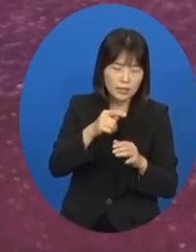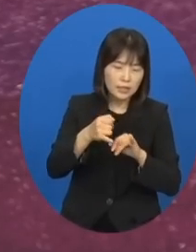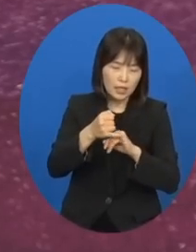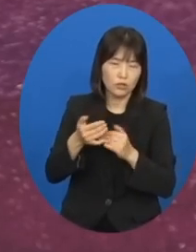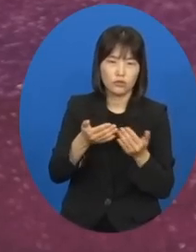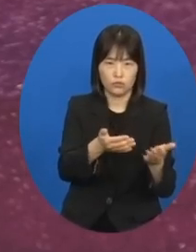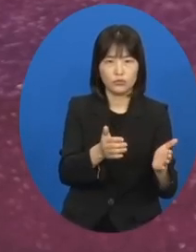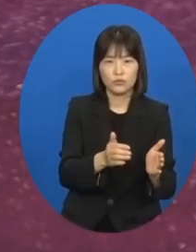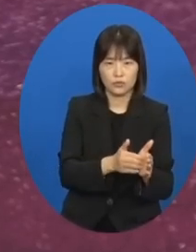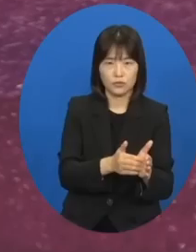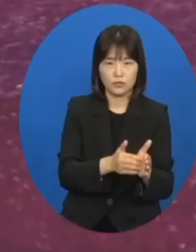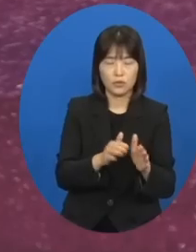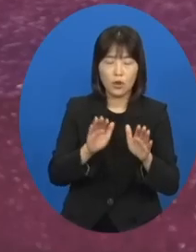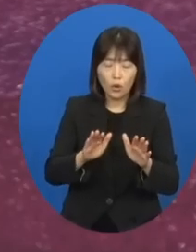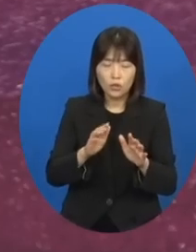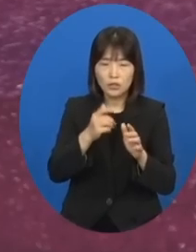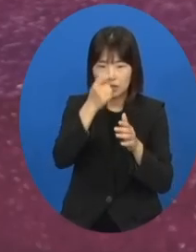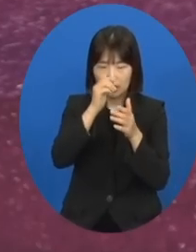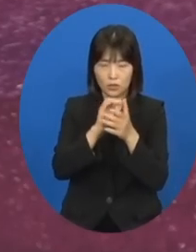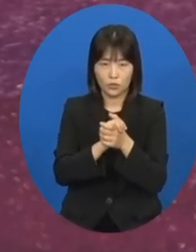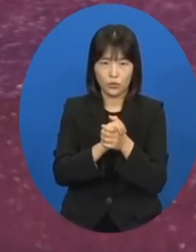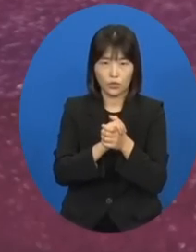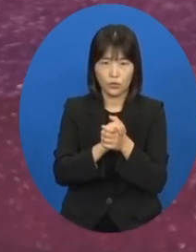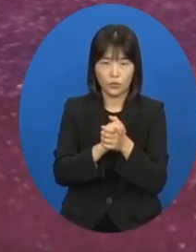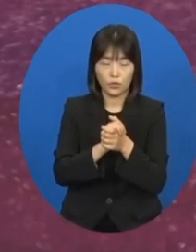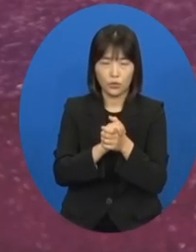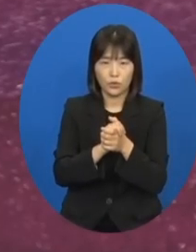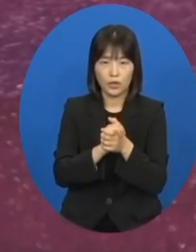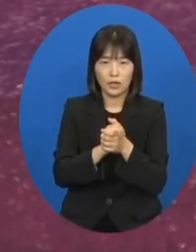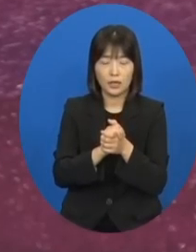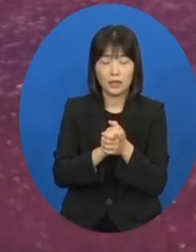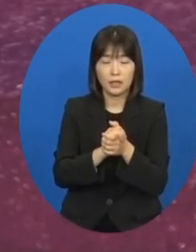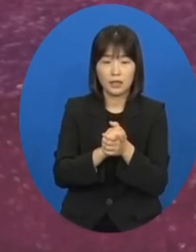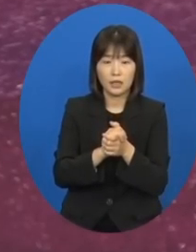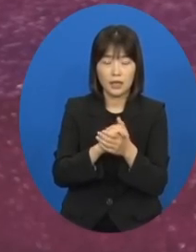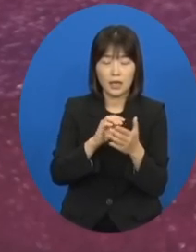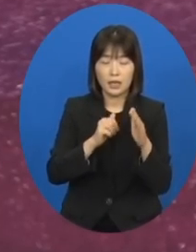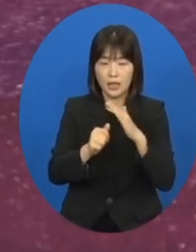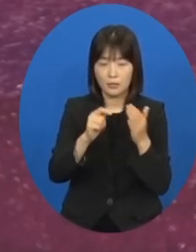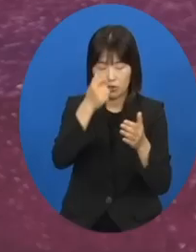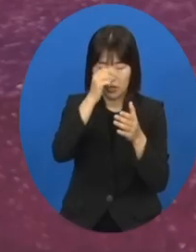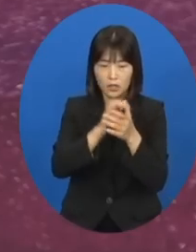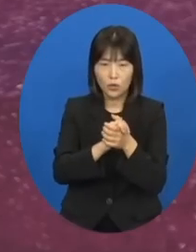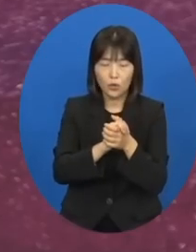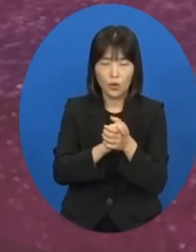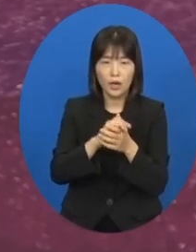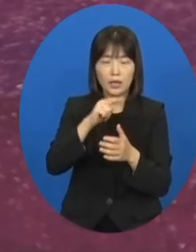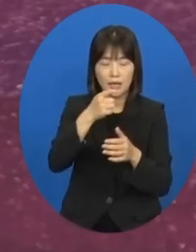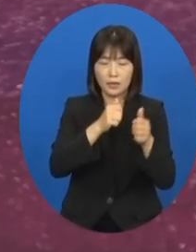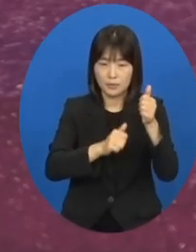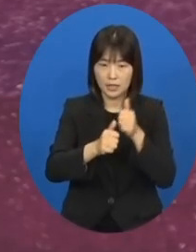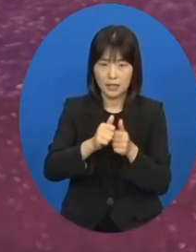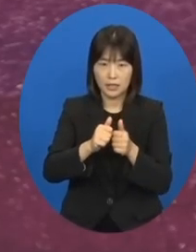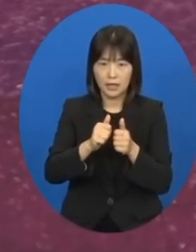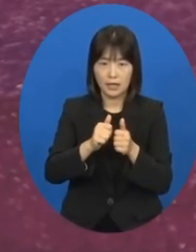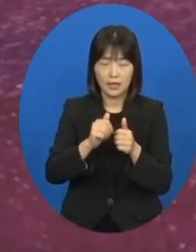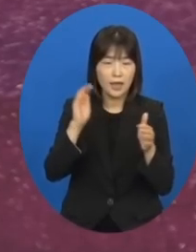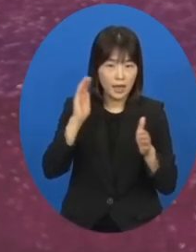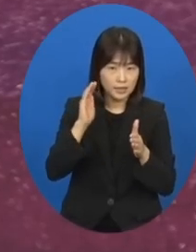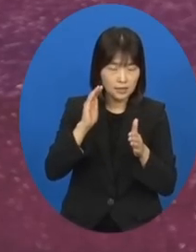약속이 주어졌어요 우리 오늘 기도했던 우리 다음 세대 아이 또 우리 다음 세대 수많은 아이들이 있습니다이 시간에 기도할